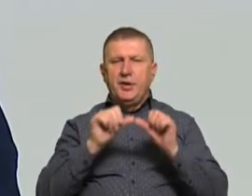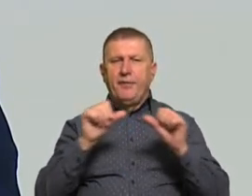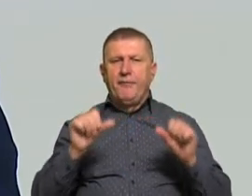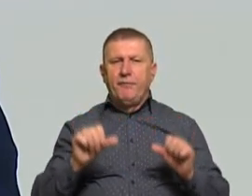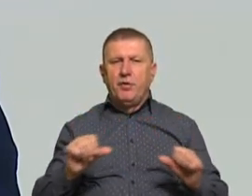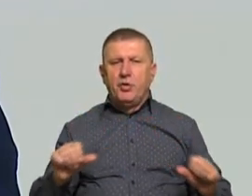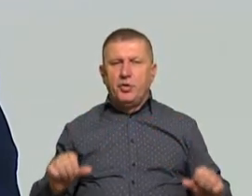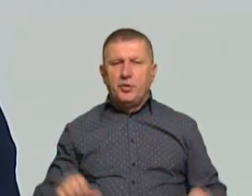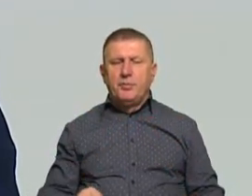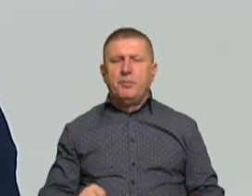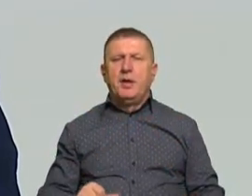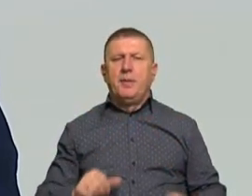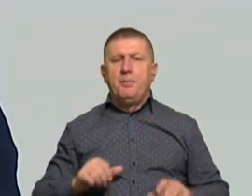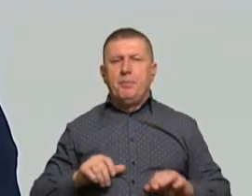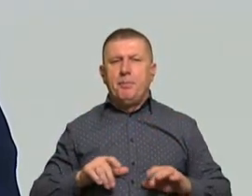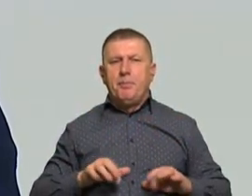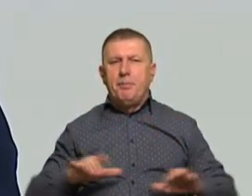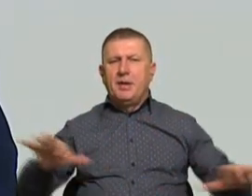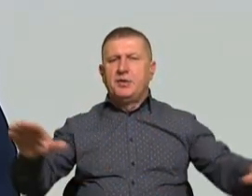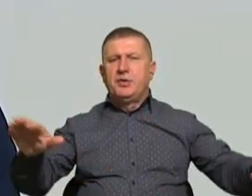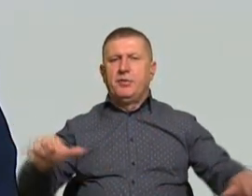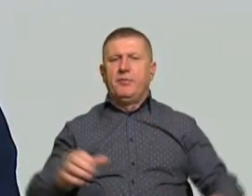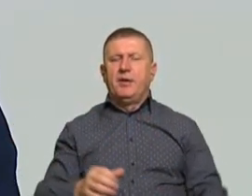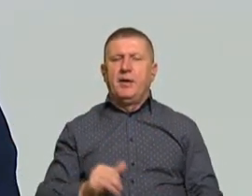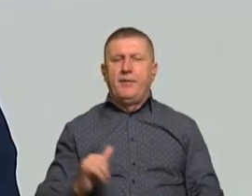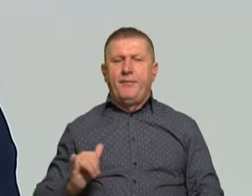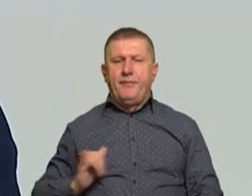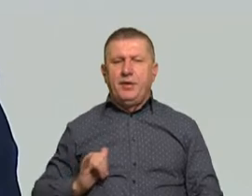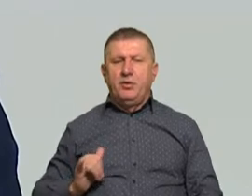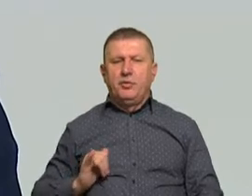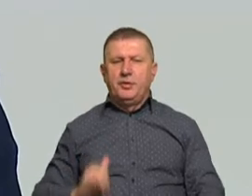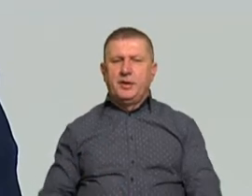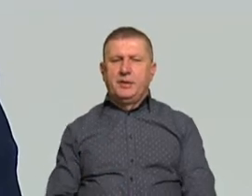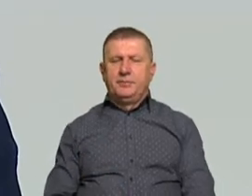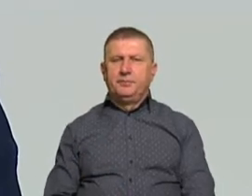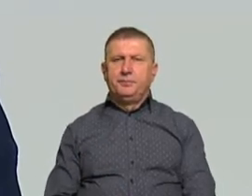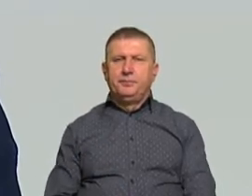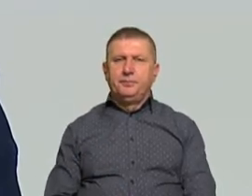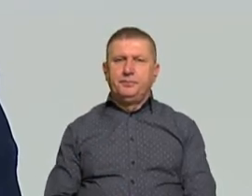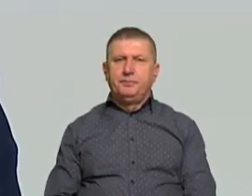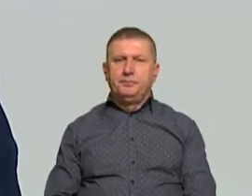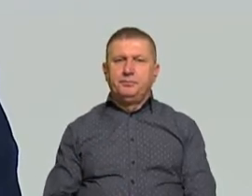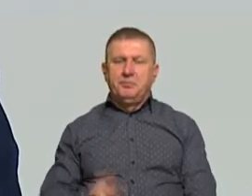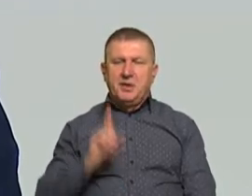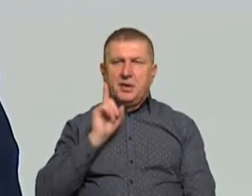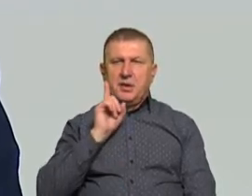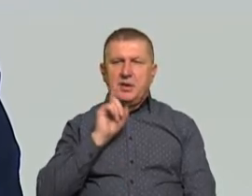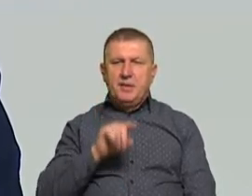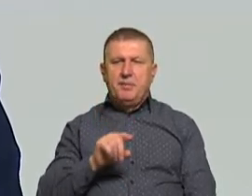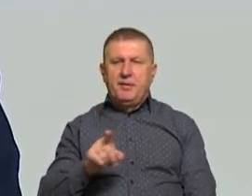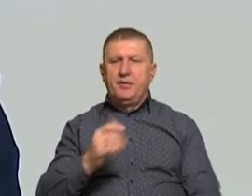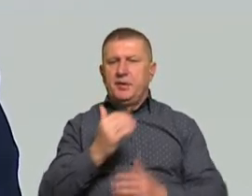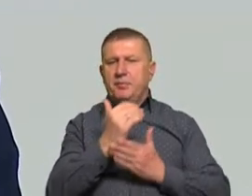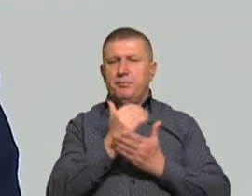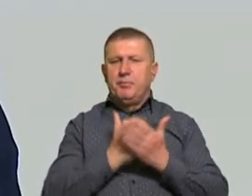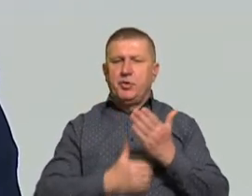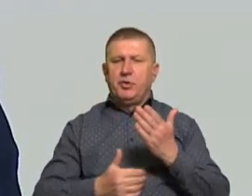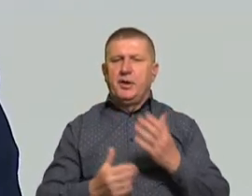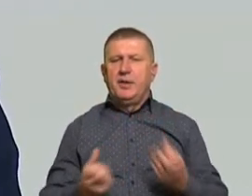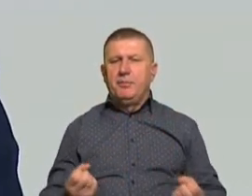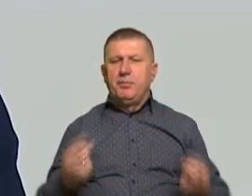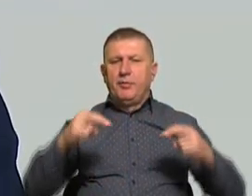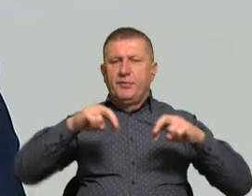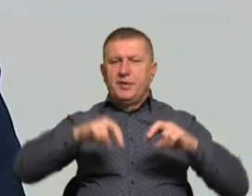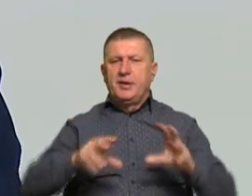i bardzo masowa, a na tym nam powinno zależeć. Tak naprawdę ten program, który ja proponuję, powstał razem